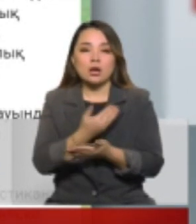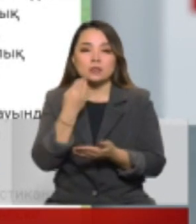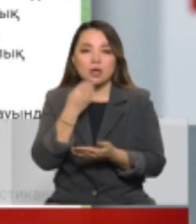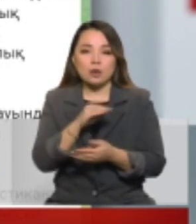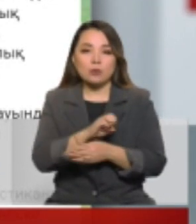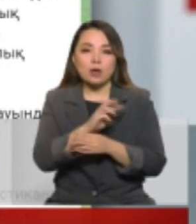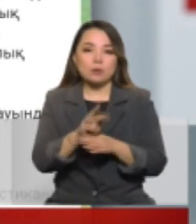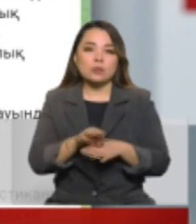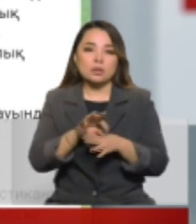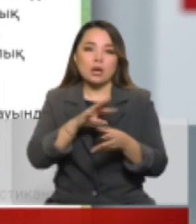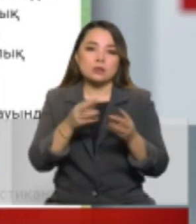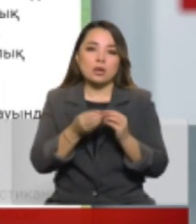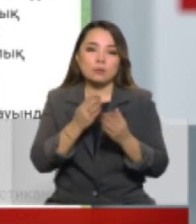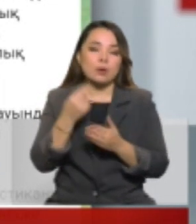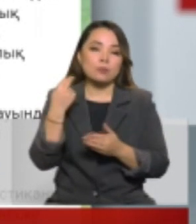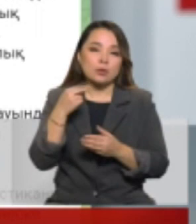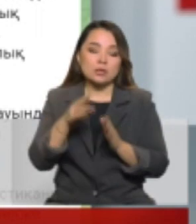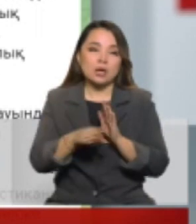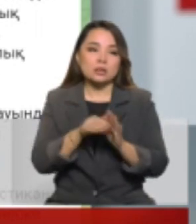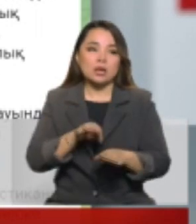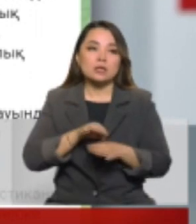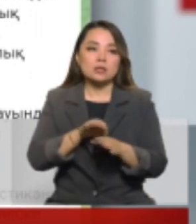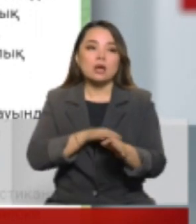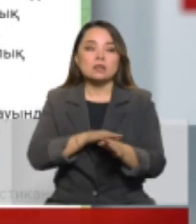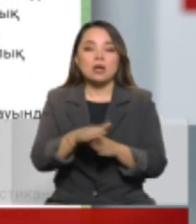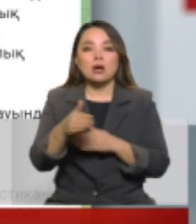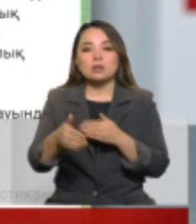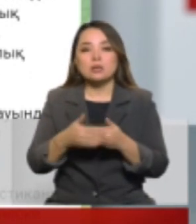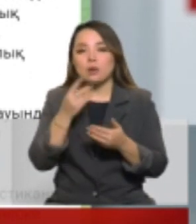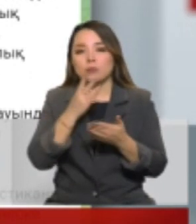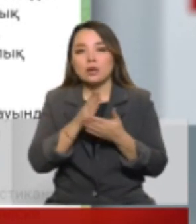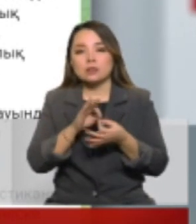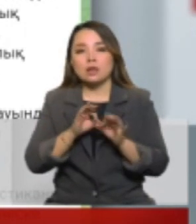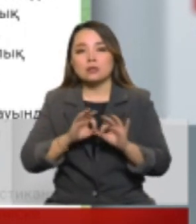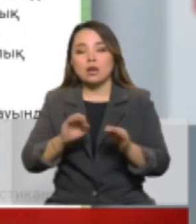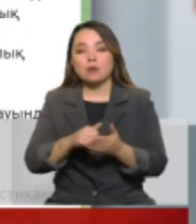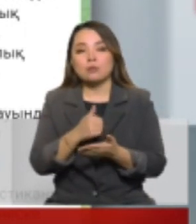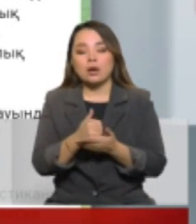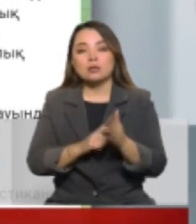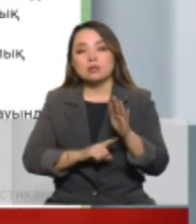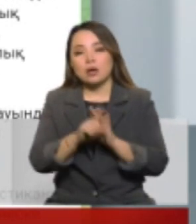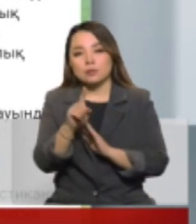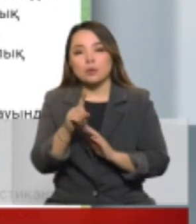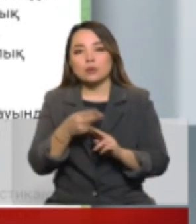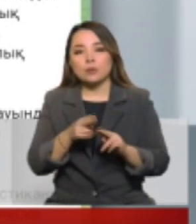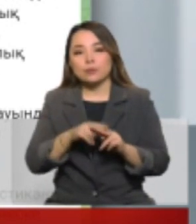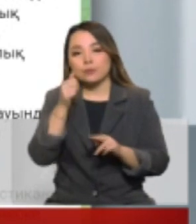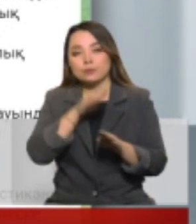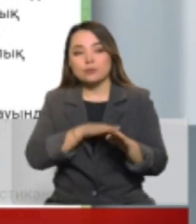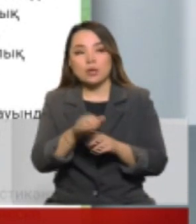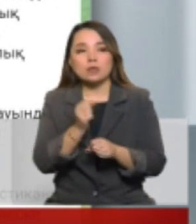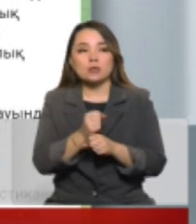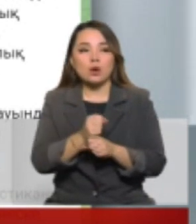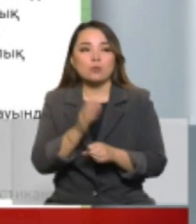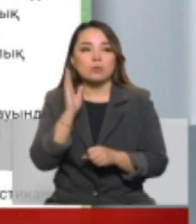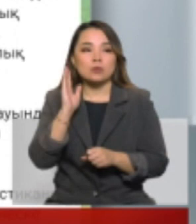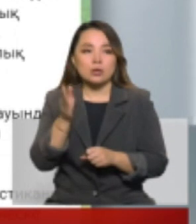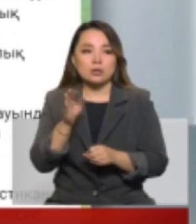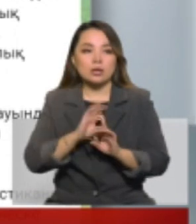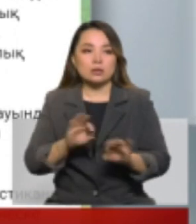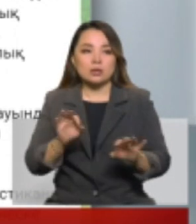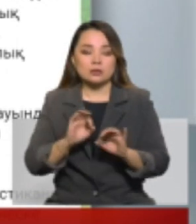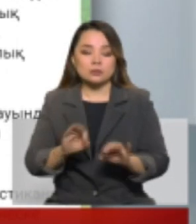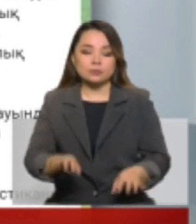сапасын қалыптастыру. Президенттің сайлау алдындағы тұғырнамасында айтылған басты бастамалар биыл жүзеге асырыла бастады